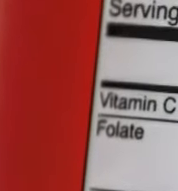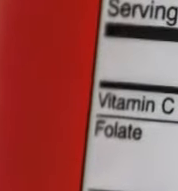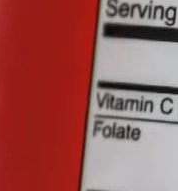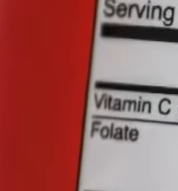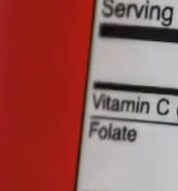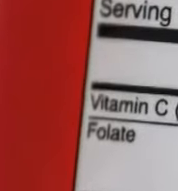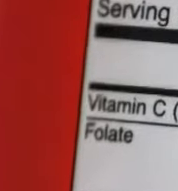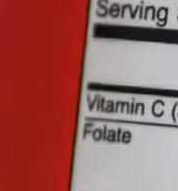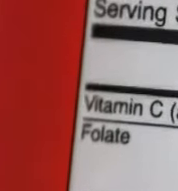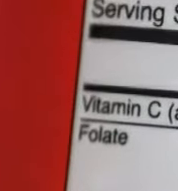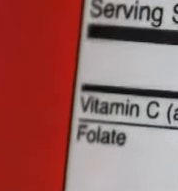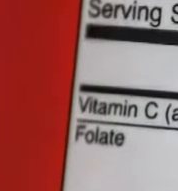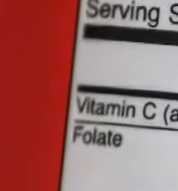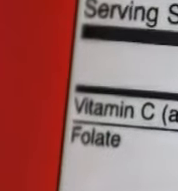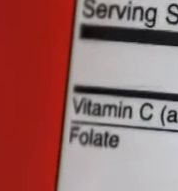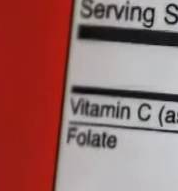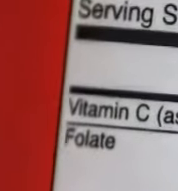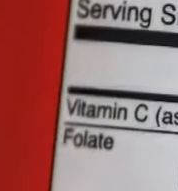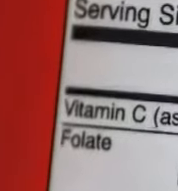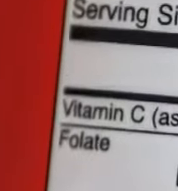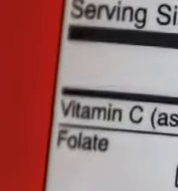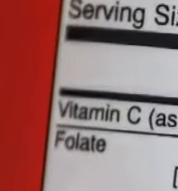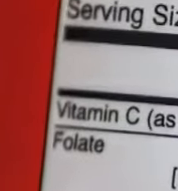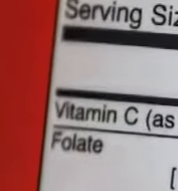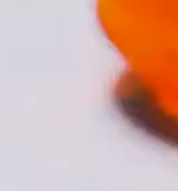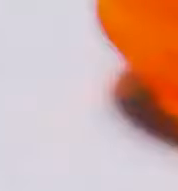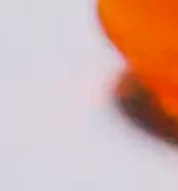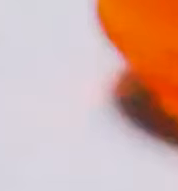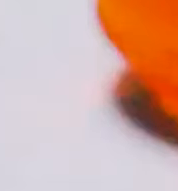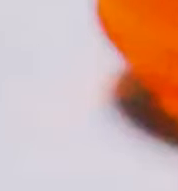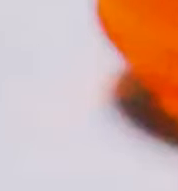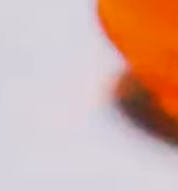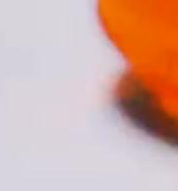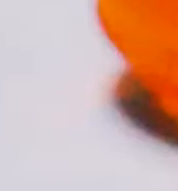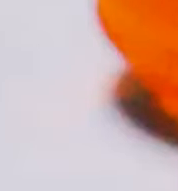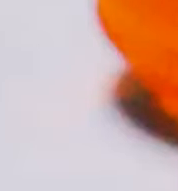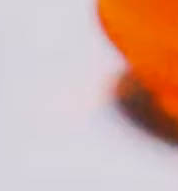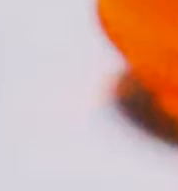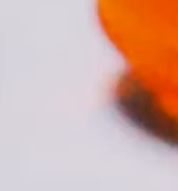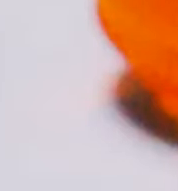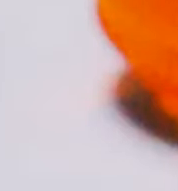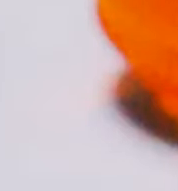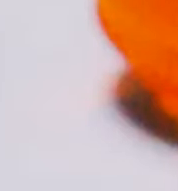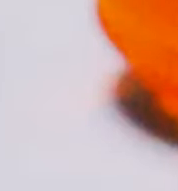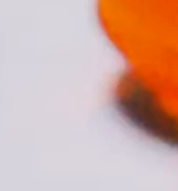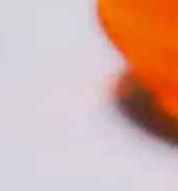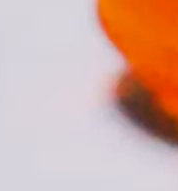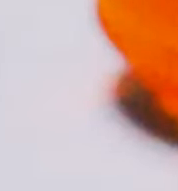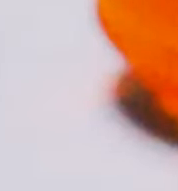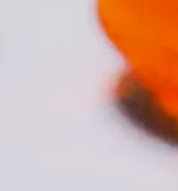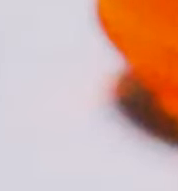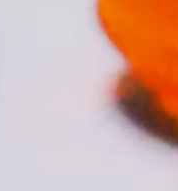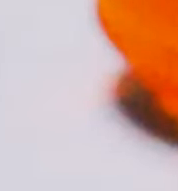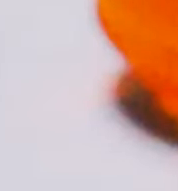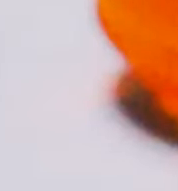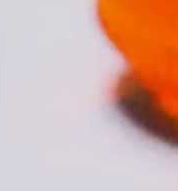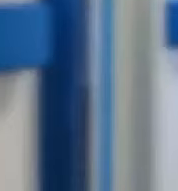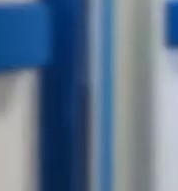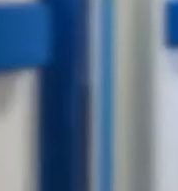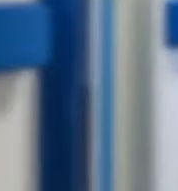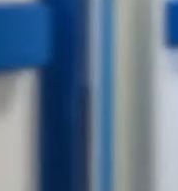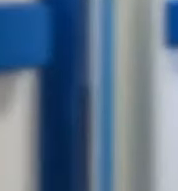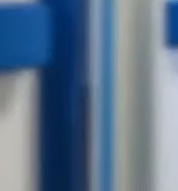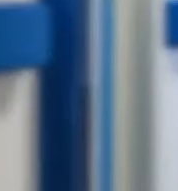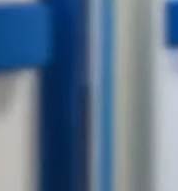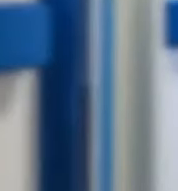40-an, dengan adanya suplemen, tidak kira apa bentuk, tetapi bentuk yang diyakini sendiri oleh pesakit itu sendiri, dia akan